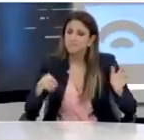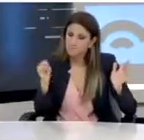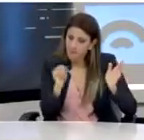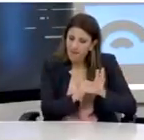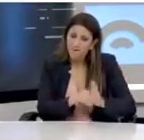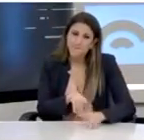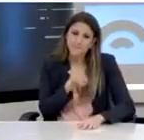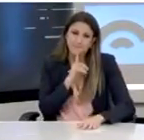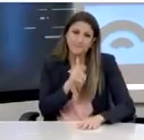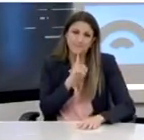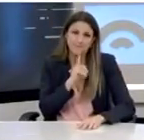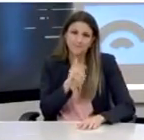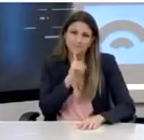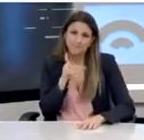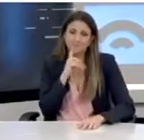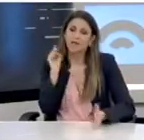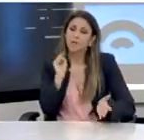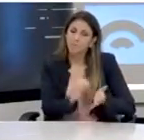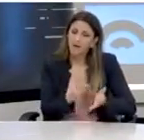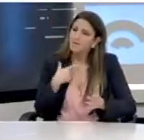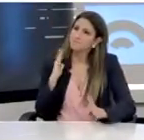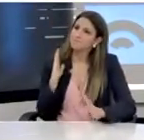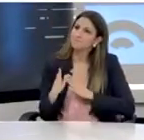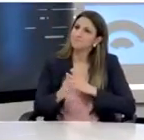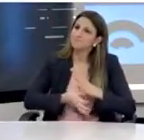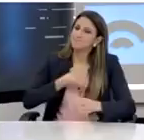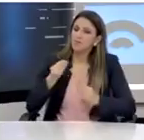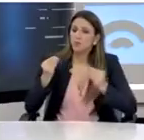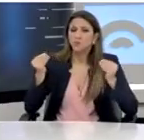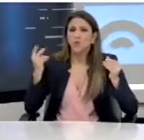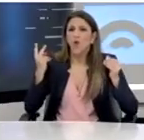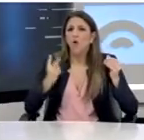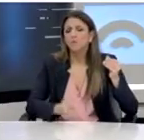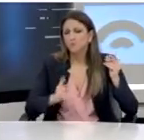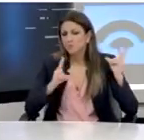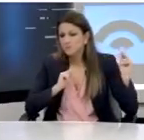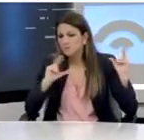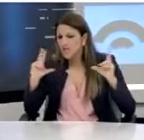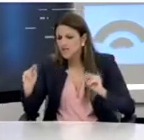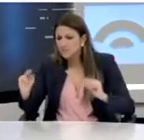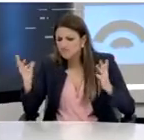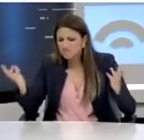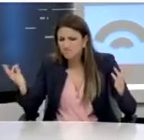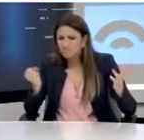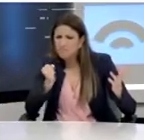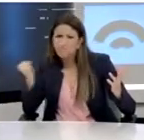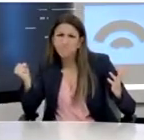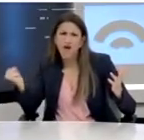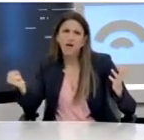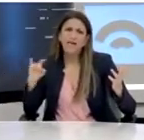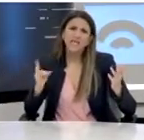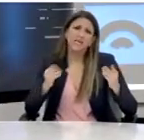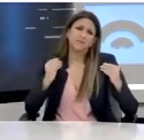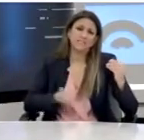φορά να απευθυνθείτε με ένα λόγο πολλές φορές ακραίο, άλλες φορές